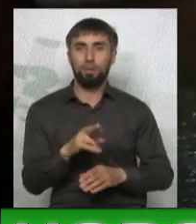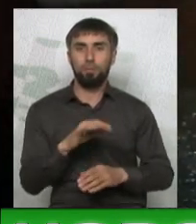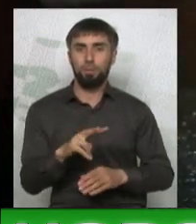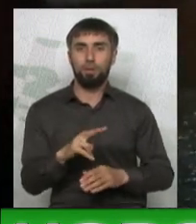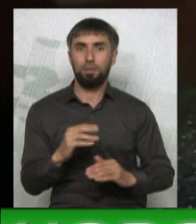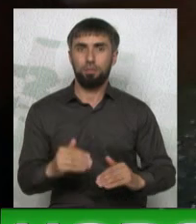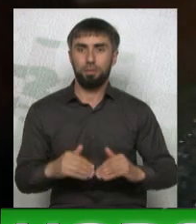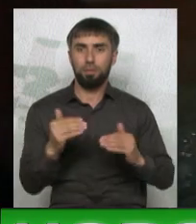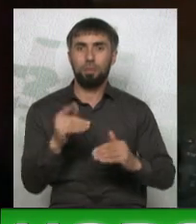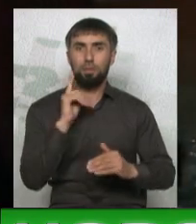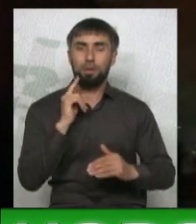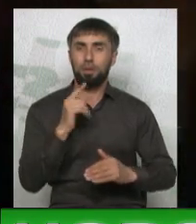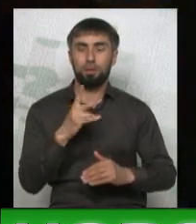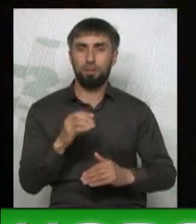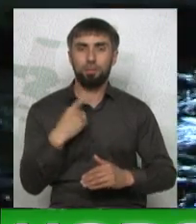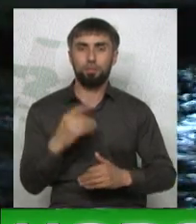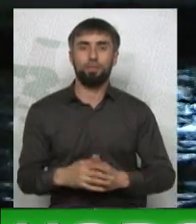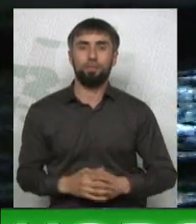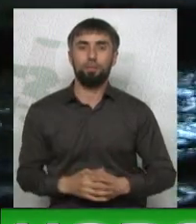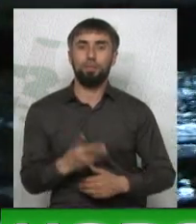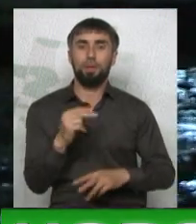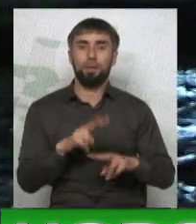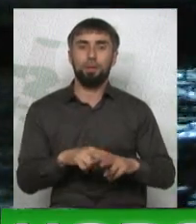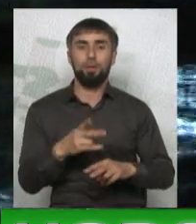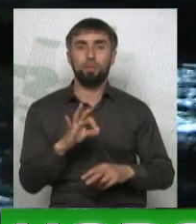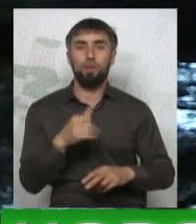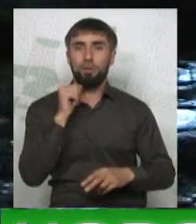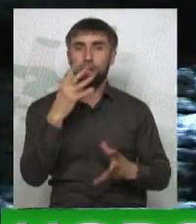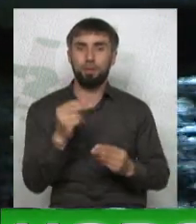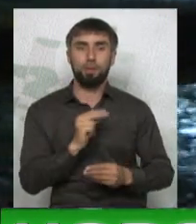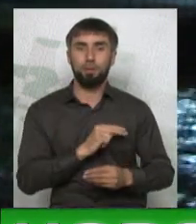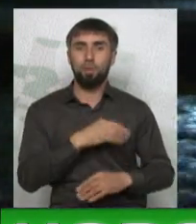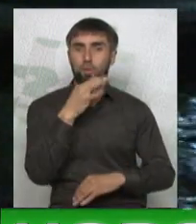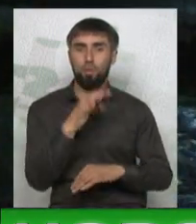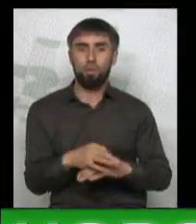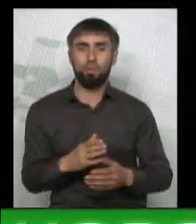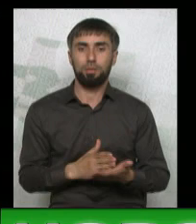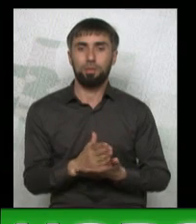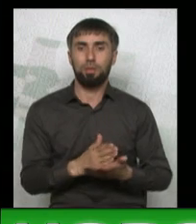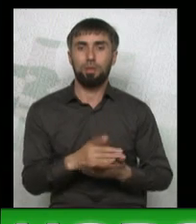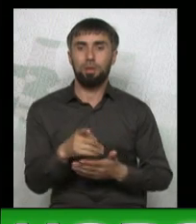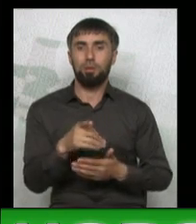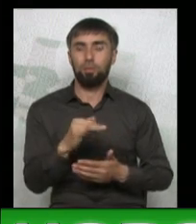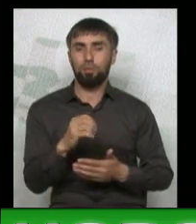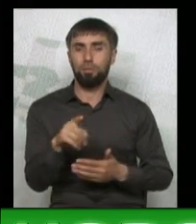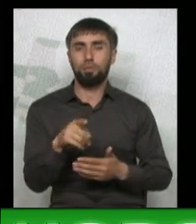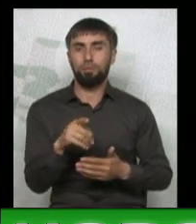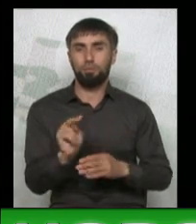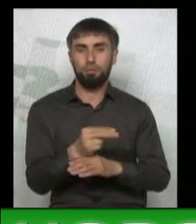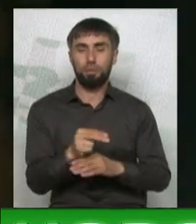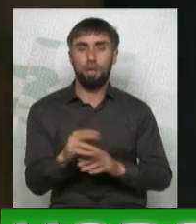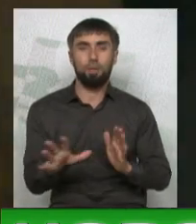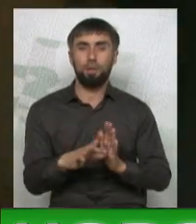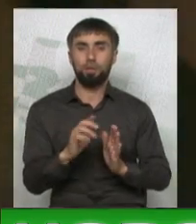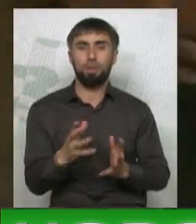превышен? Нет. Еще нет, да? На месте со вчерашнего дня работают ответственные службы. Последствия уже устраняют. Оперативный